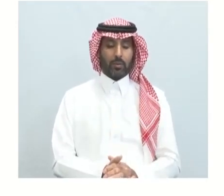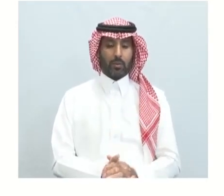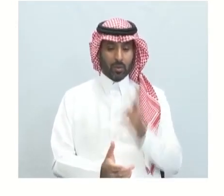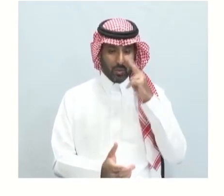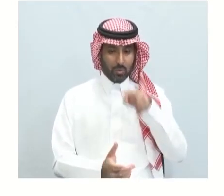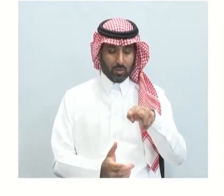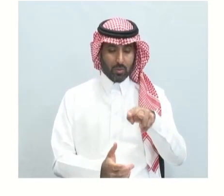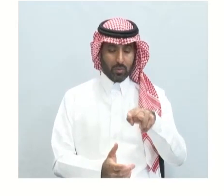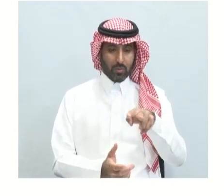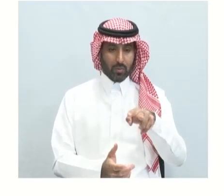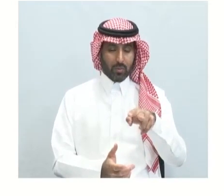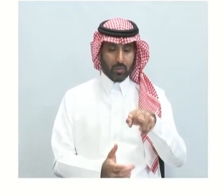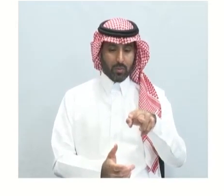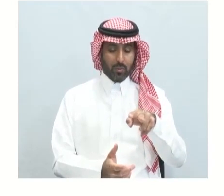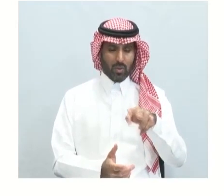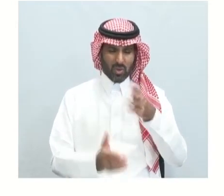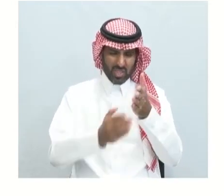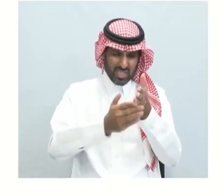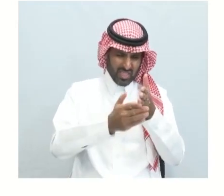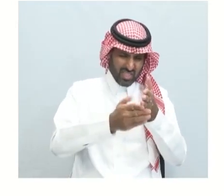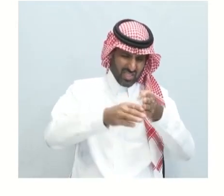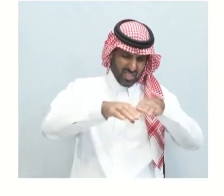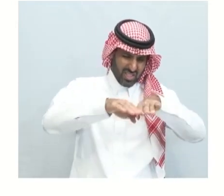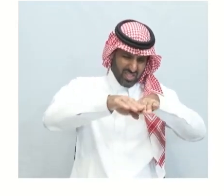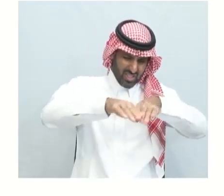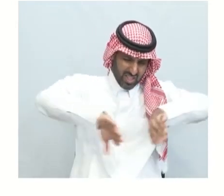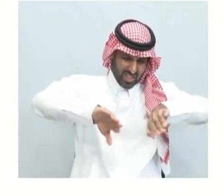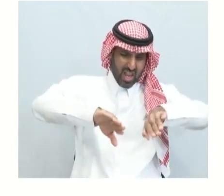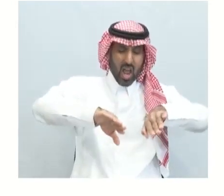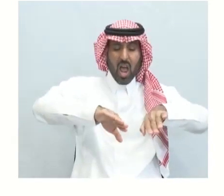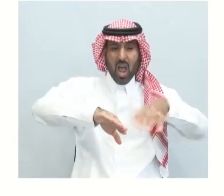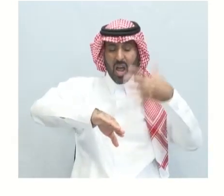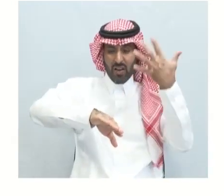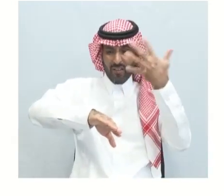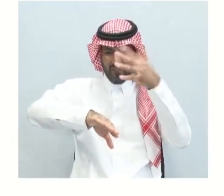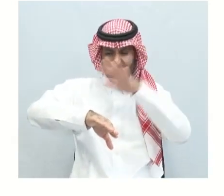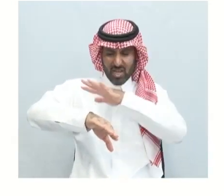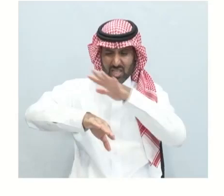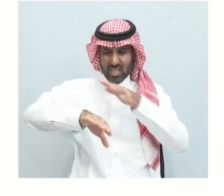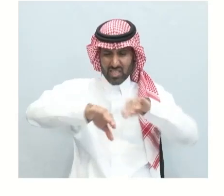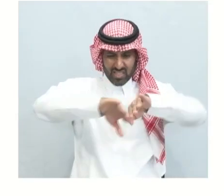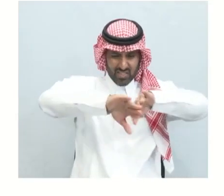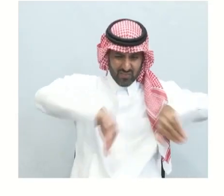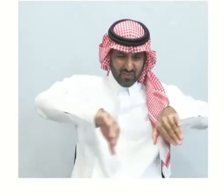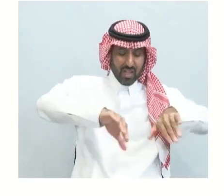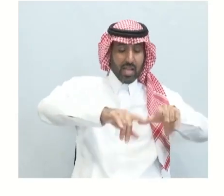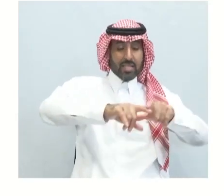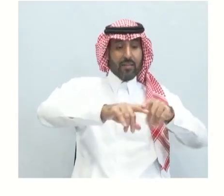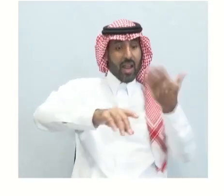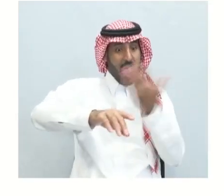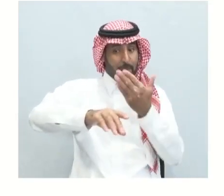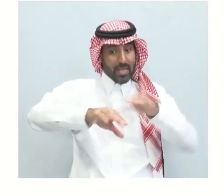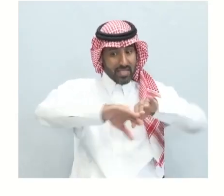عندما ادى حدوث الصدع الافريقي العظيم الى انفصال الصفيحه العربيه عن